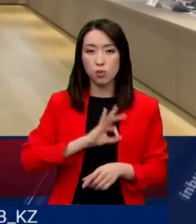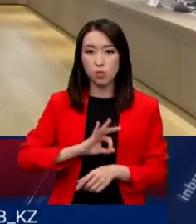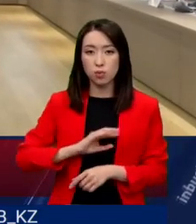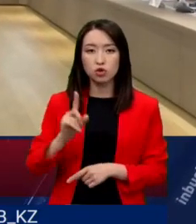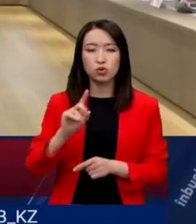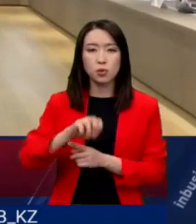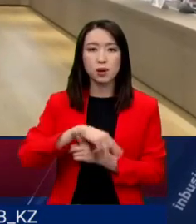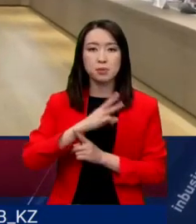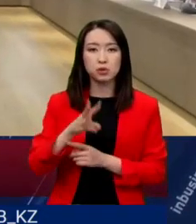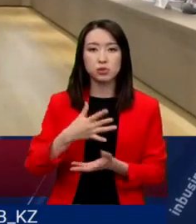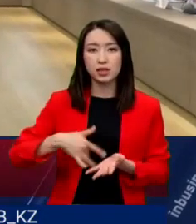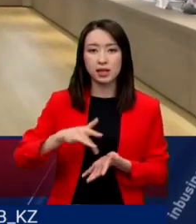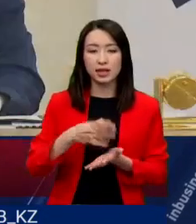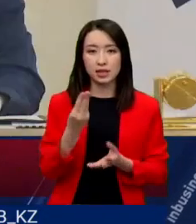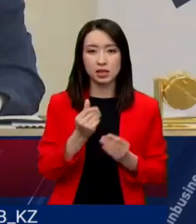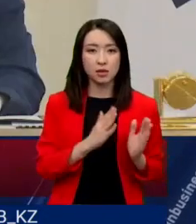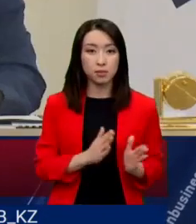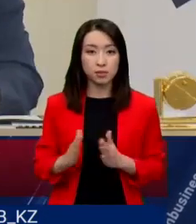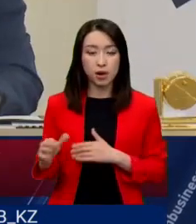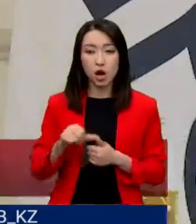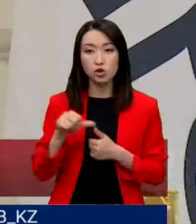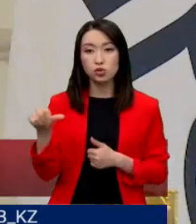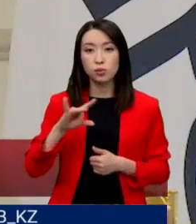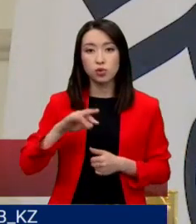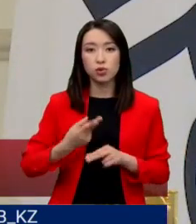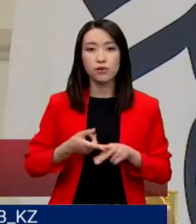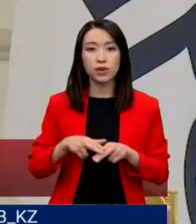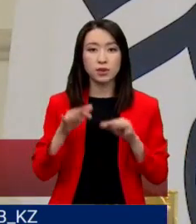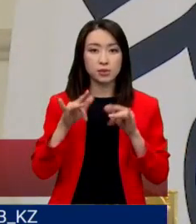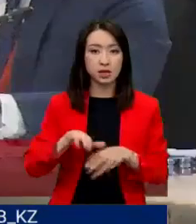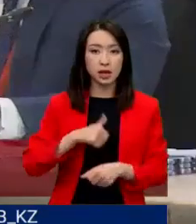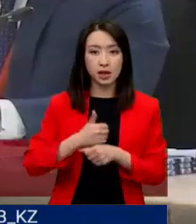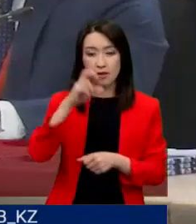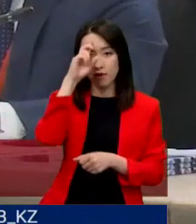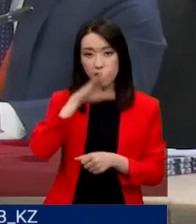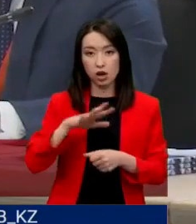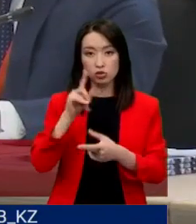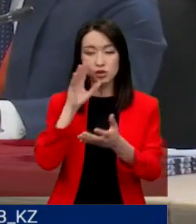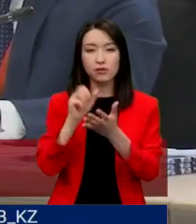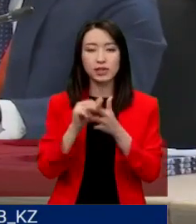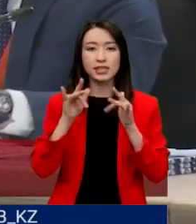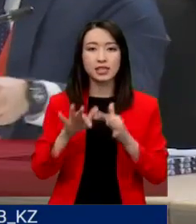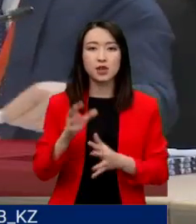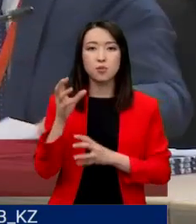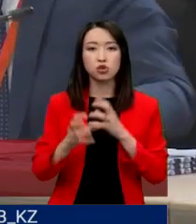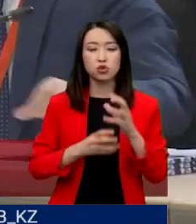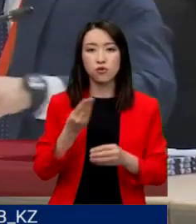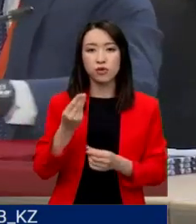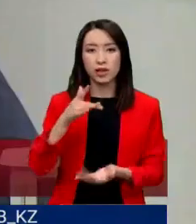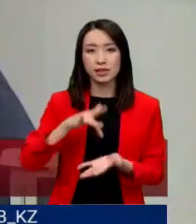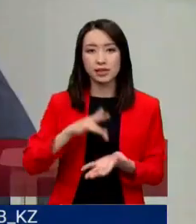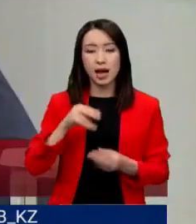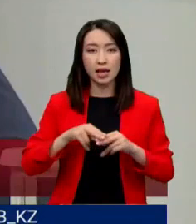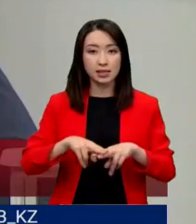обеспечить стране инвестиционную стабильность. Особую роль в этом деле глава государства видит в действиях Международного финансового центра